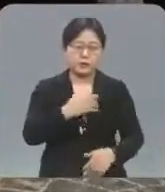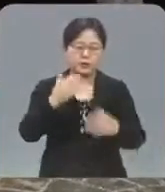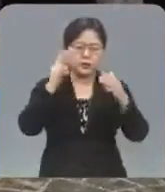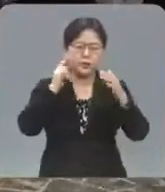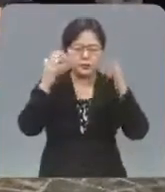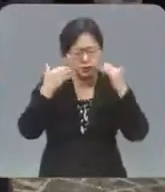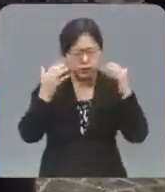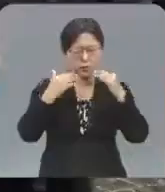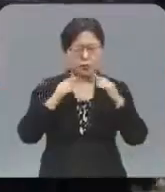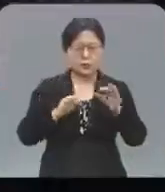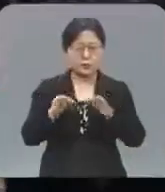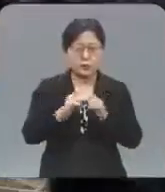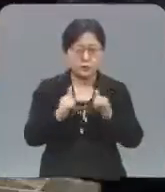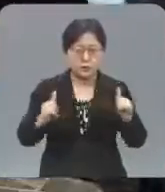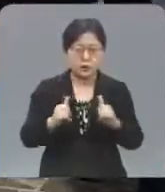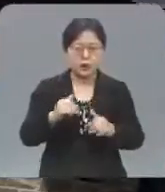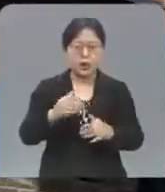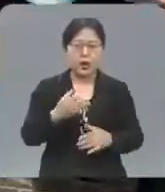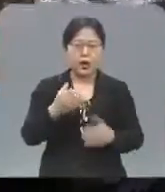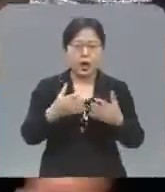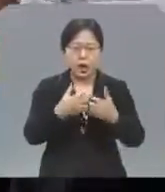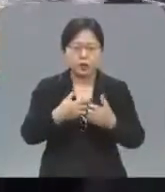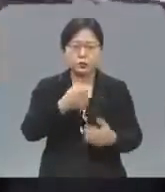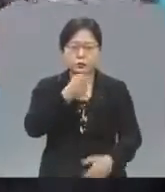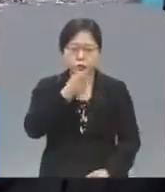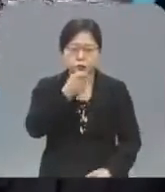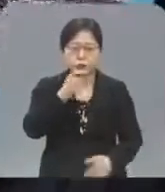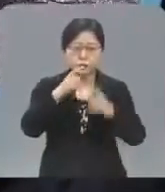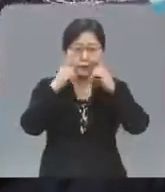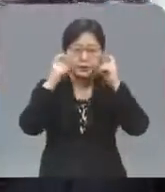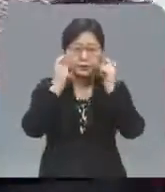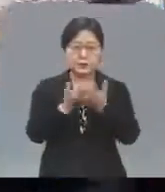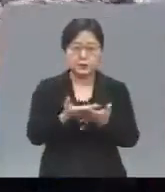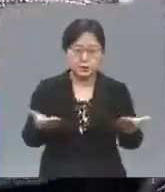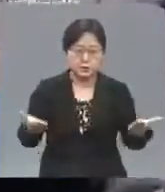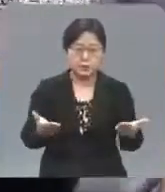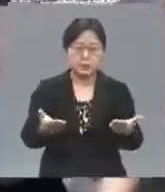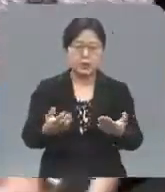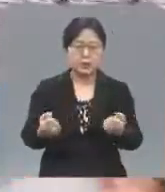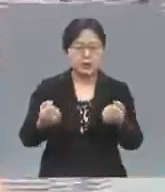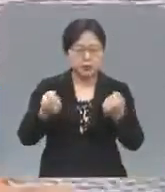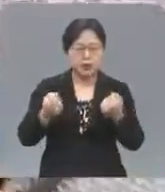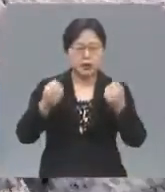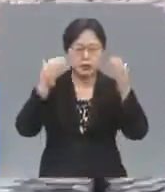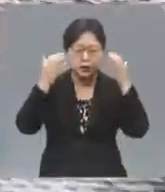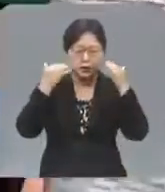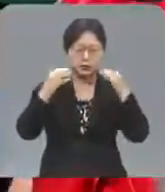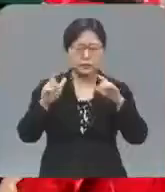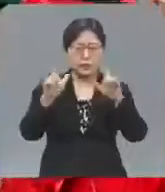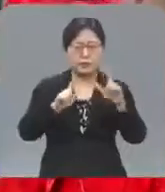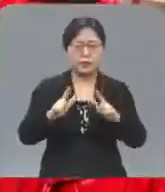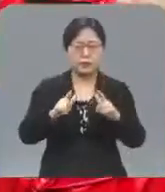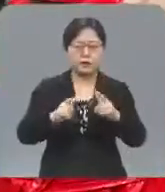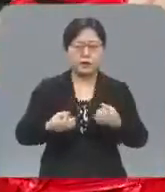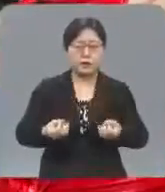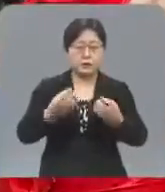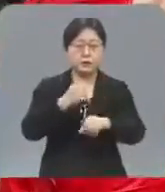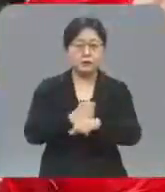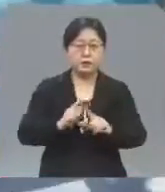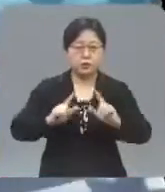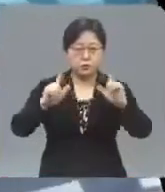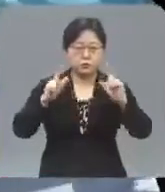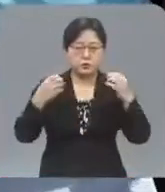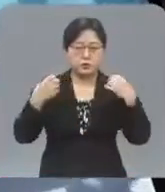지친 시민들과 상인들에게 얼음 생수와 부채 그리고 마스크를 나눠주며 건강한 여름나기 캠페인을 벌였습니다.